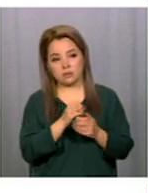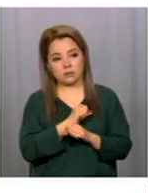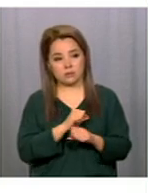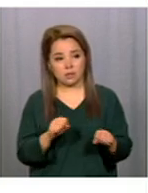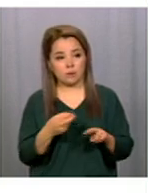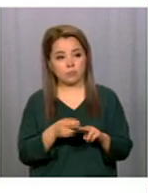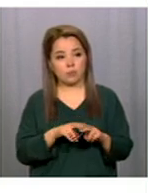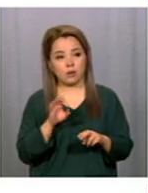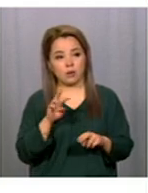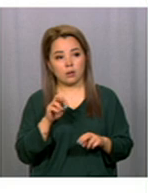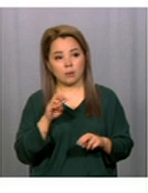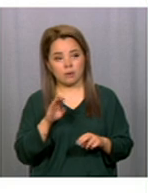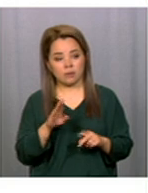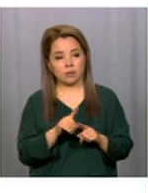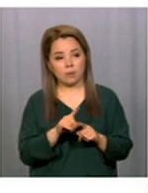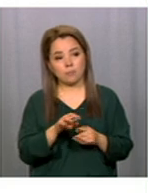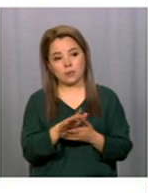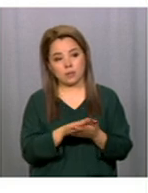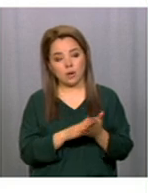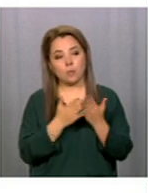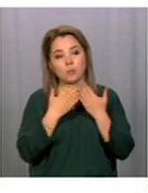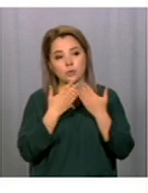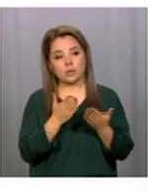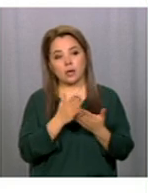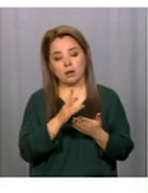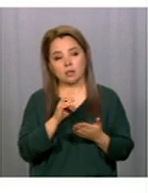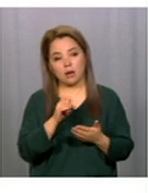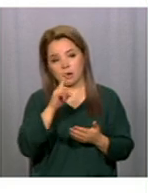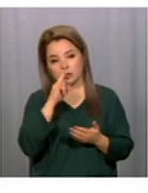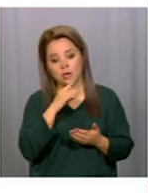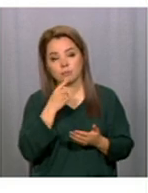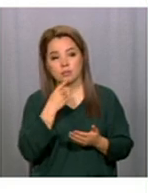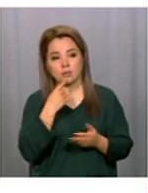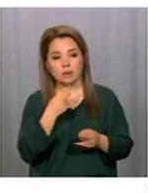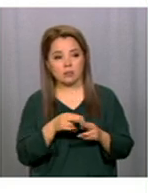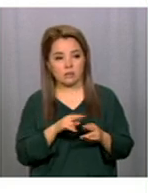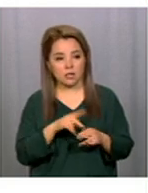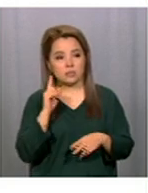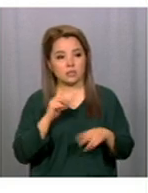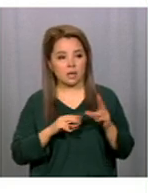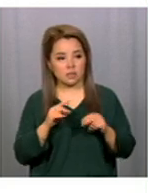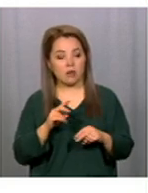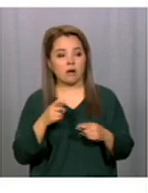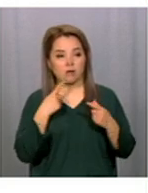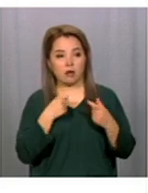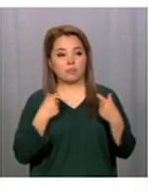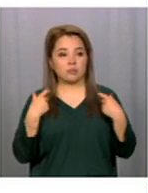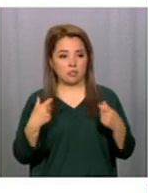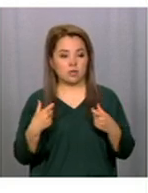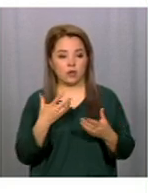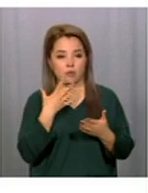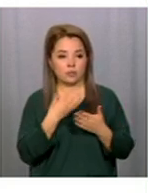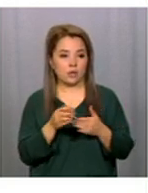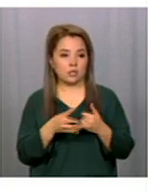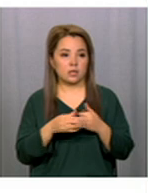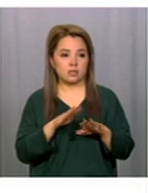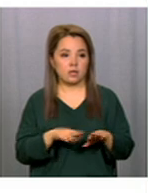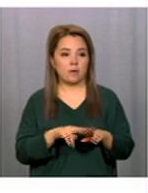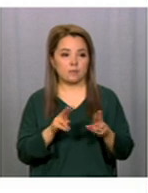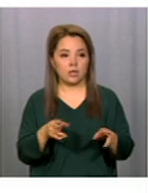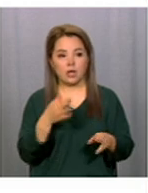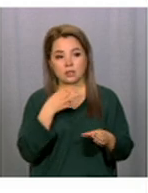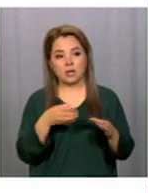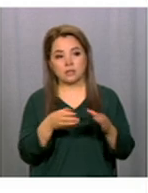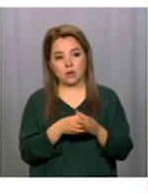просит прощения на казахском языке и надеется, что командир не расстреляет своего земляка, человека одной